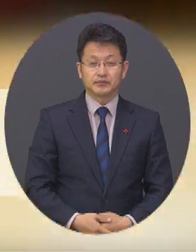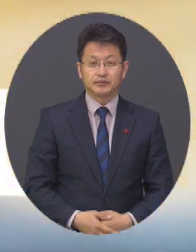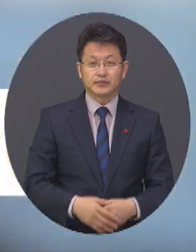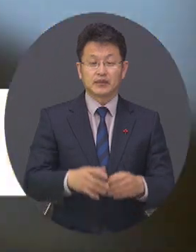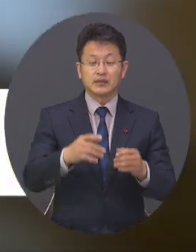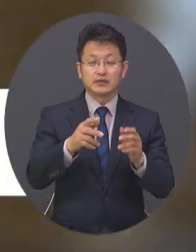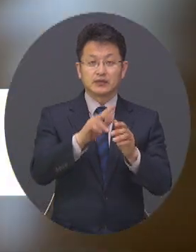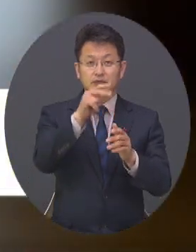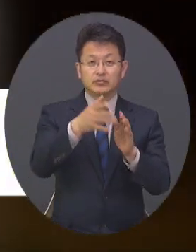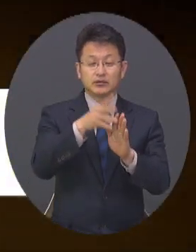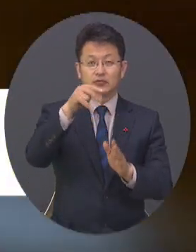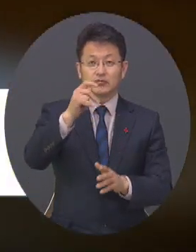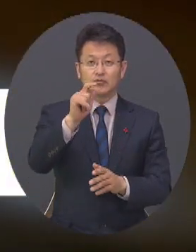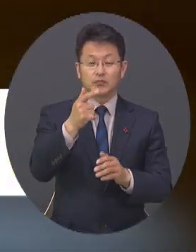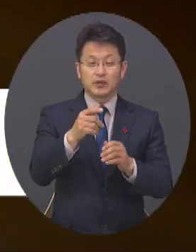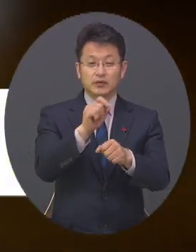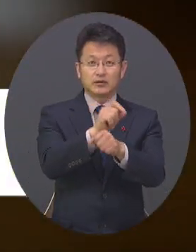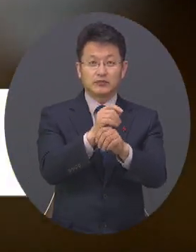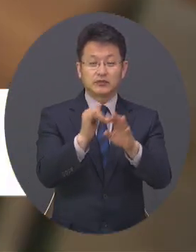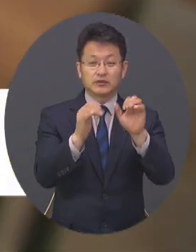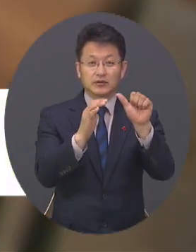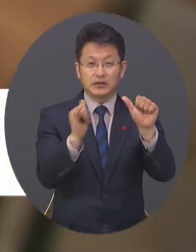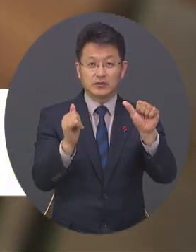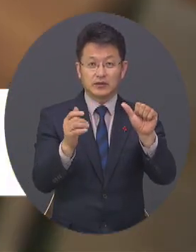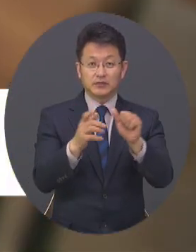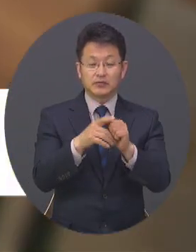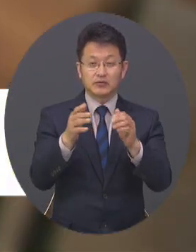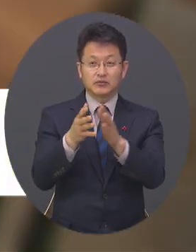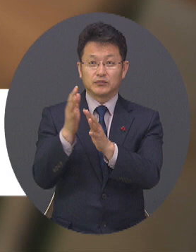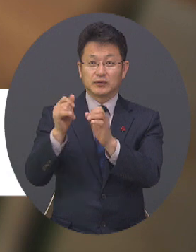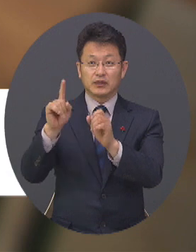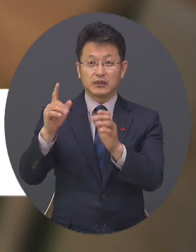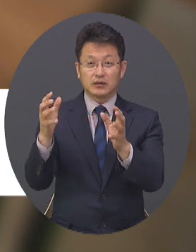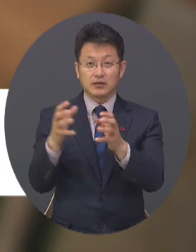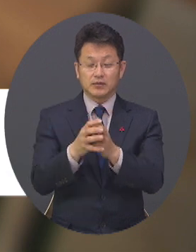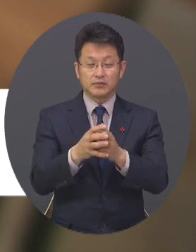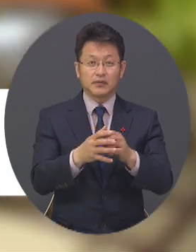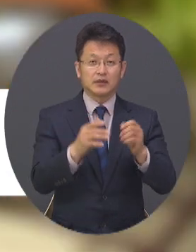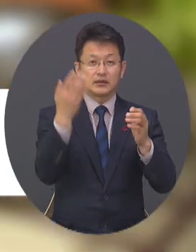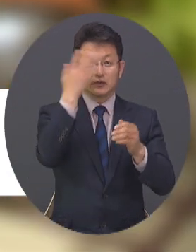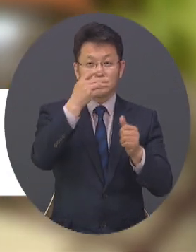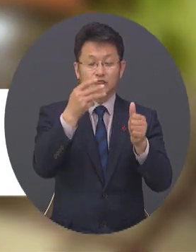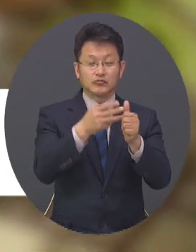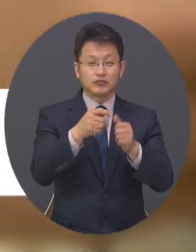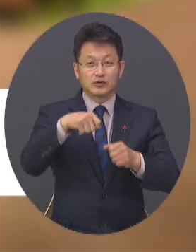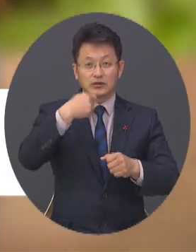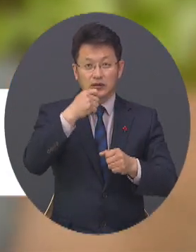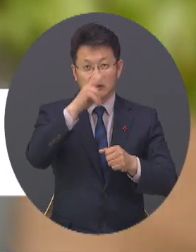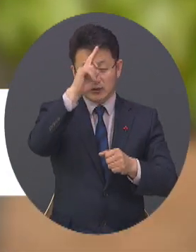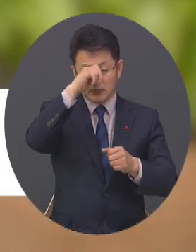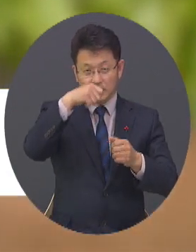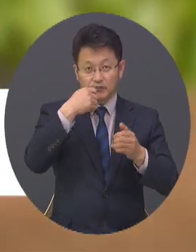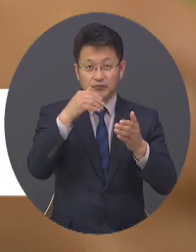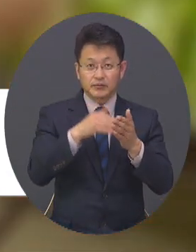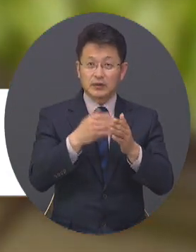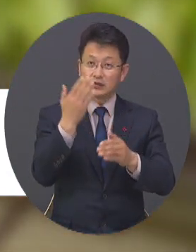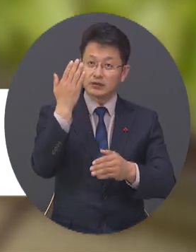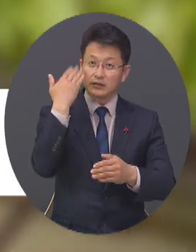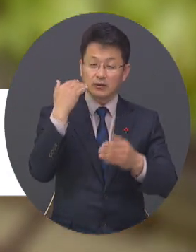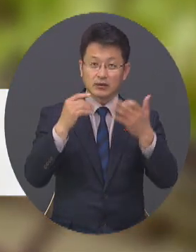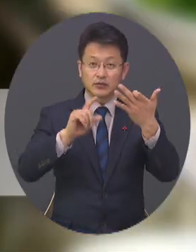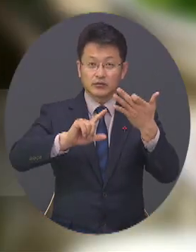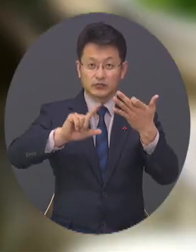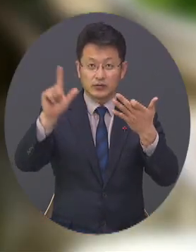진주시 수공 면사무소 직원 5명이 주민 한 명과 함께 산청군 의 한 식당에서 점심식사를 한 건지 난